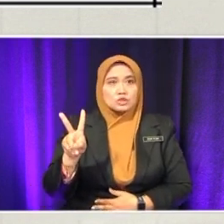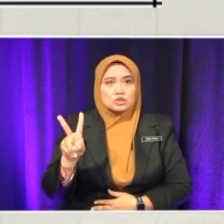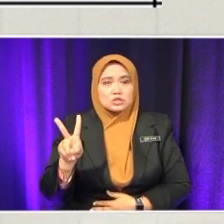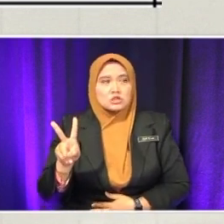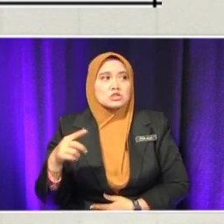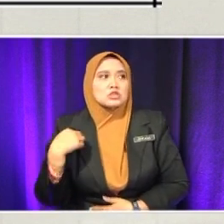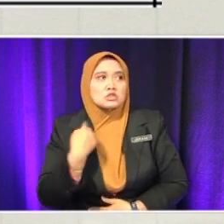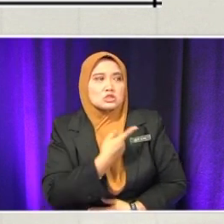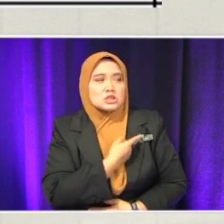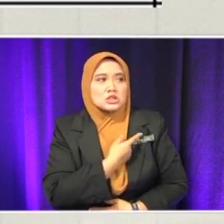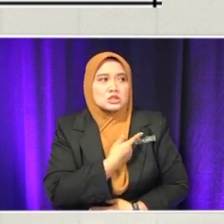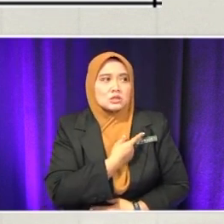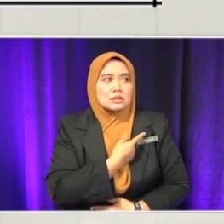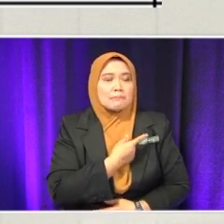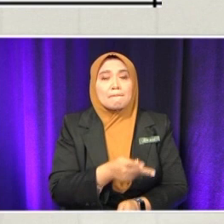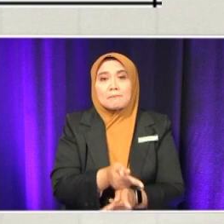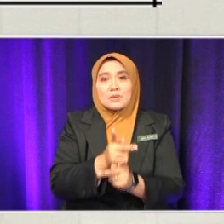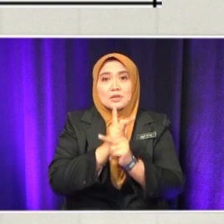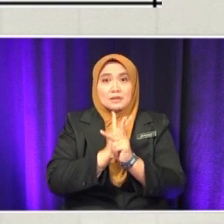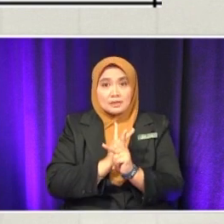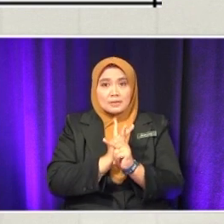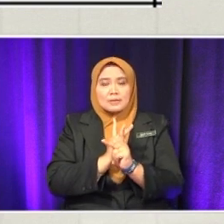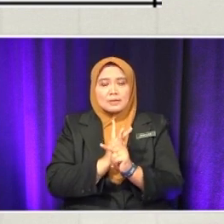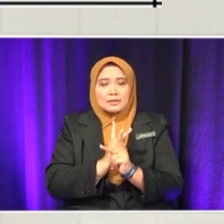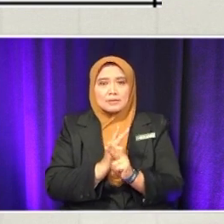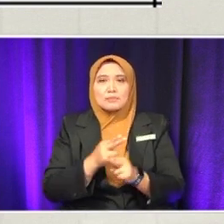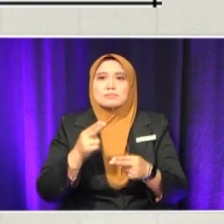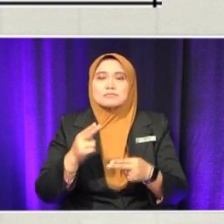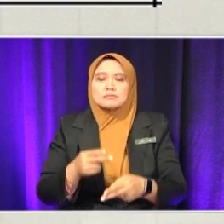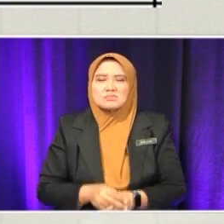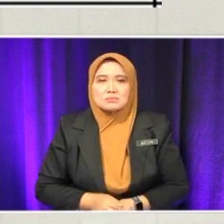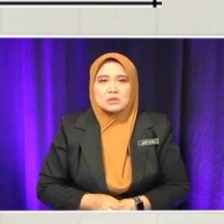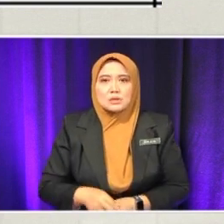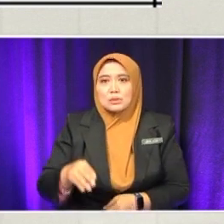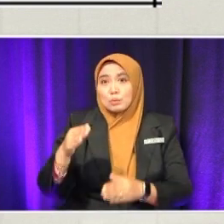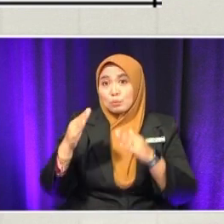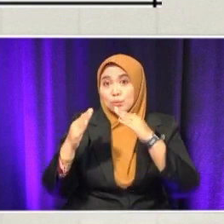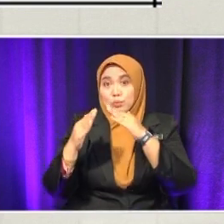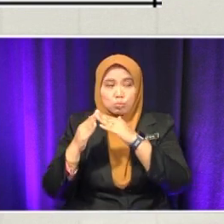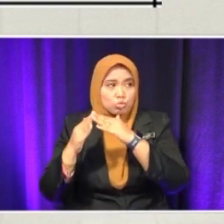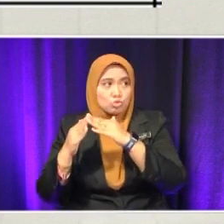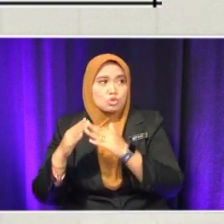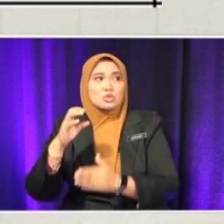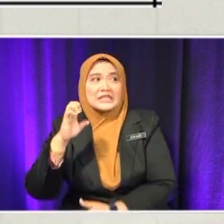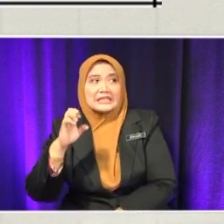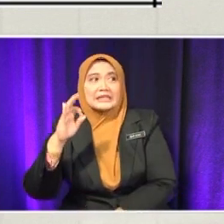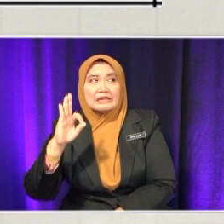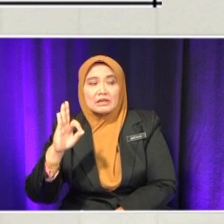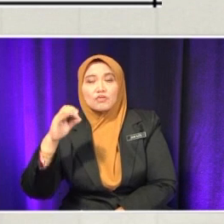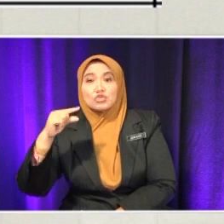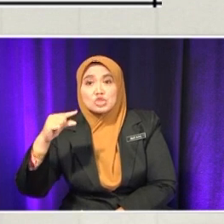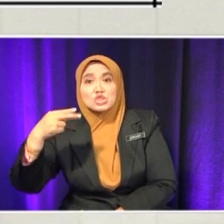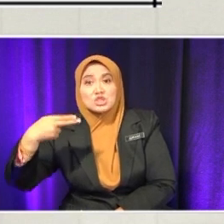guna kita pinjam perkataan bahasa Inggeris iaitu vertex, vertex. Dan ini bermaksud bucu. Bucu. Okey, okay. Kita ada bucu E, F,